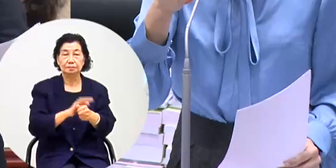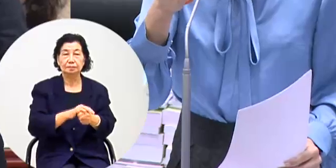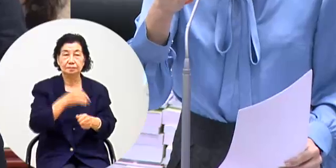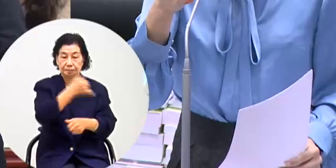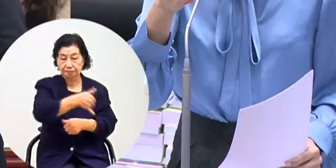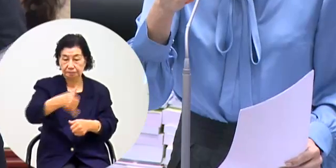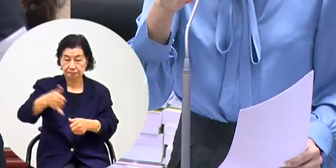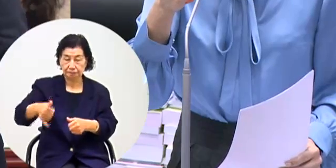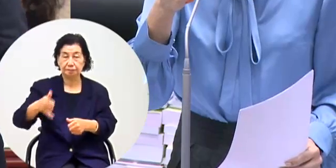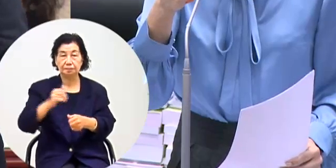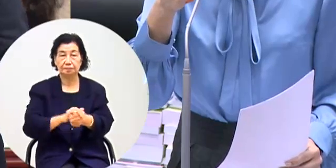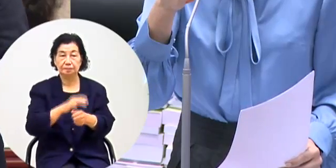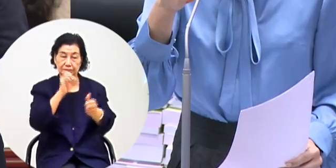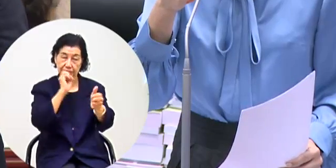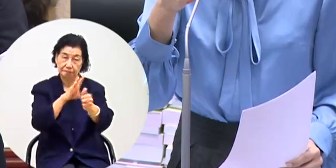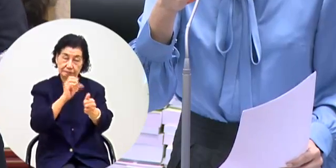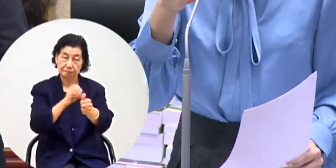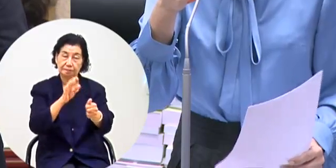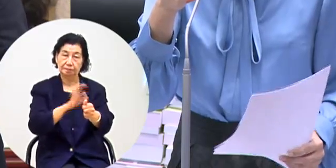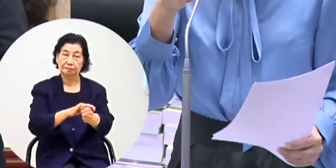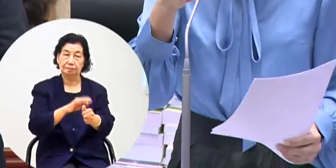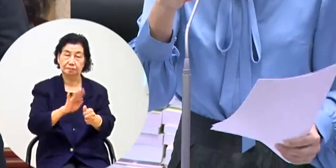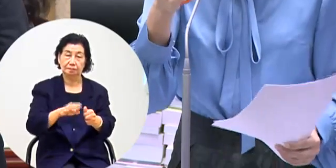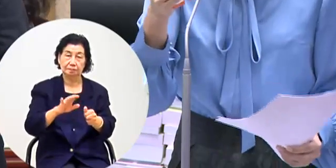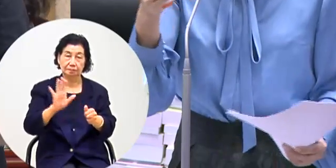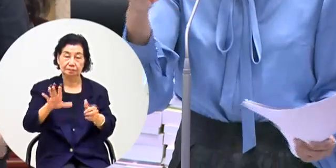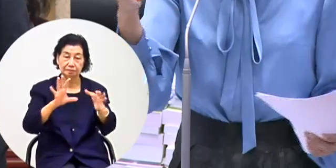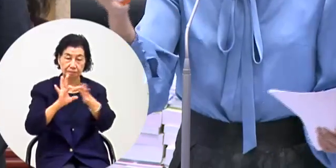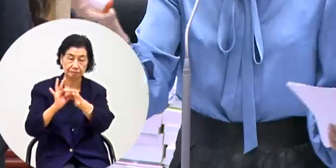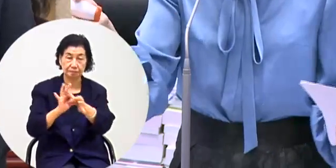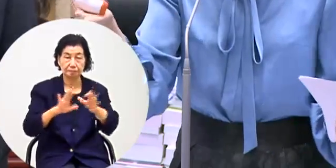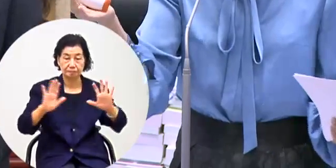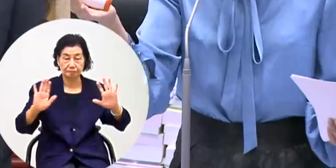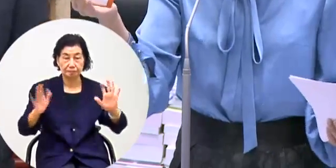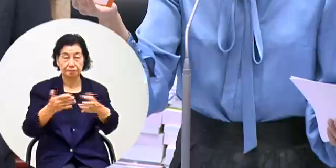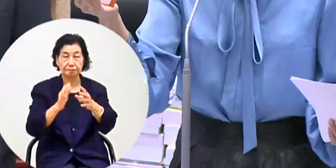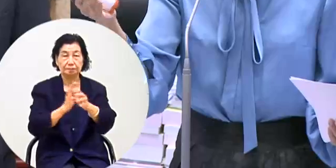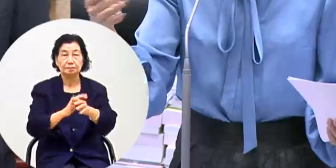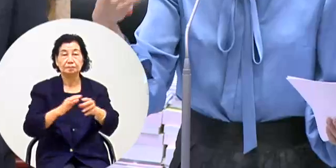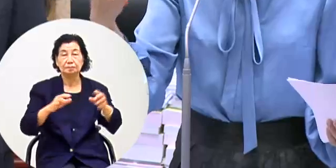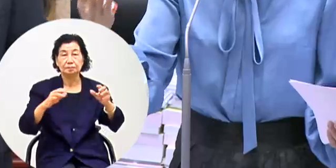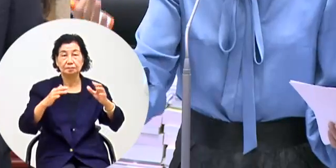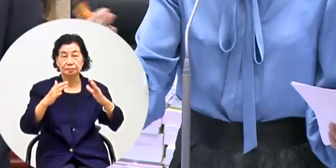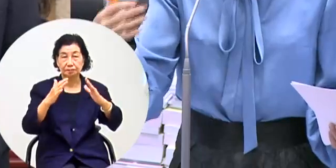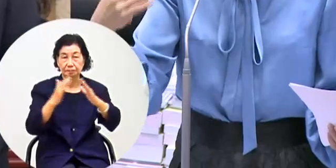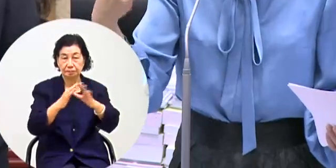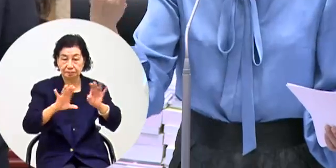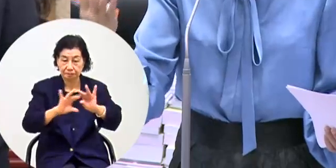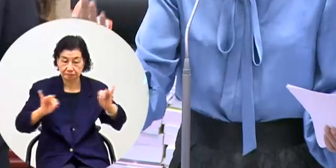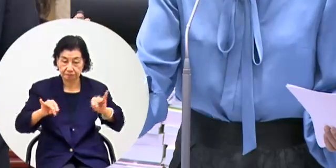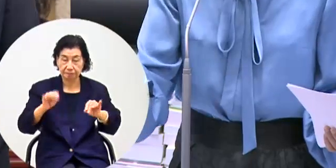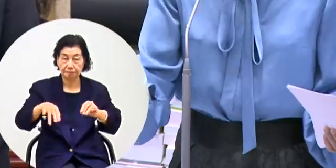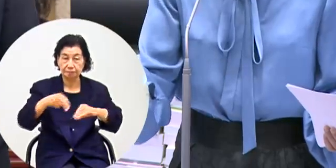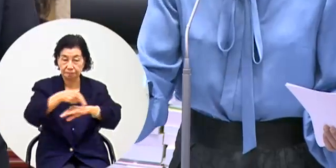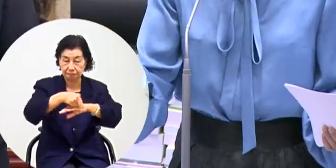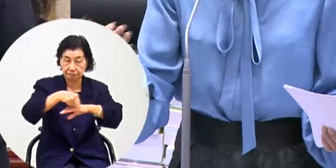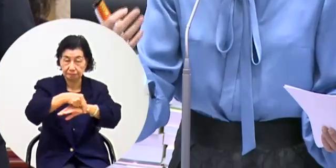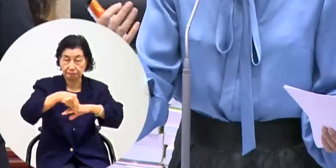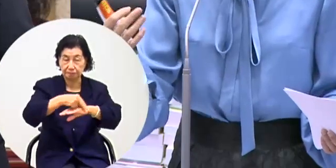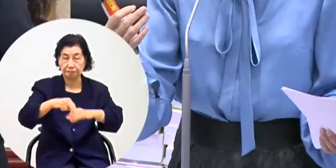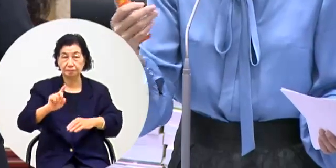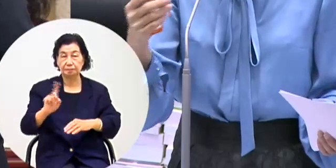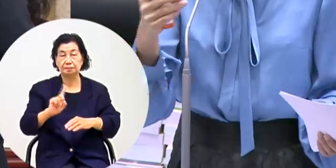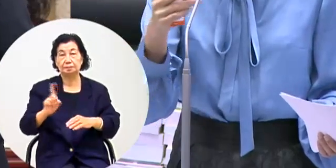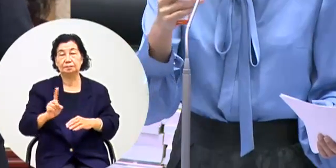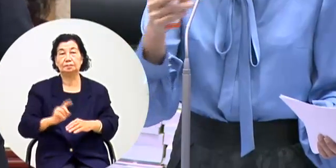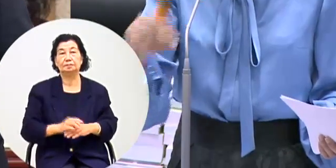跟他们各局处会受到冲击的是有哪些。 局长，你 你在明年底可以先提出一个